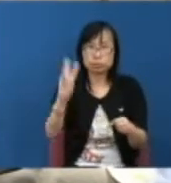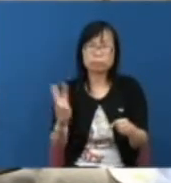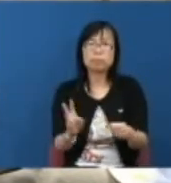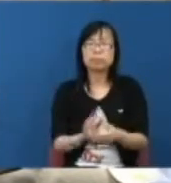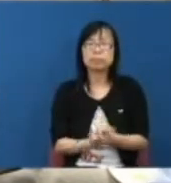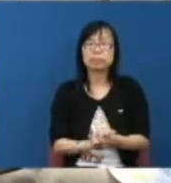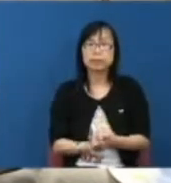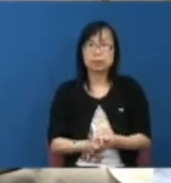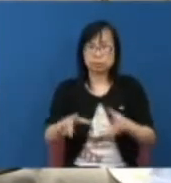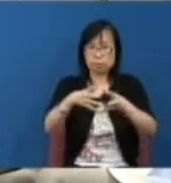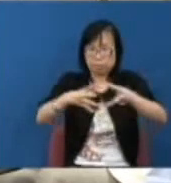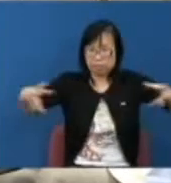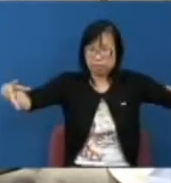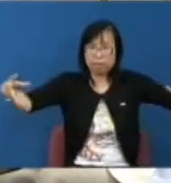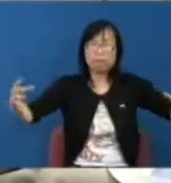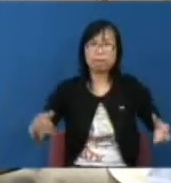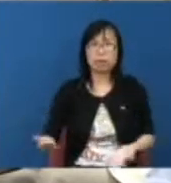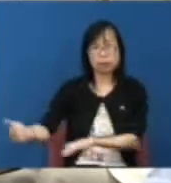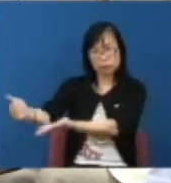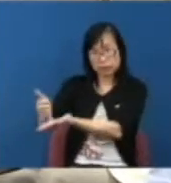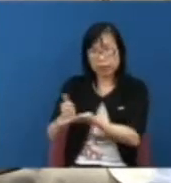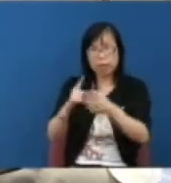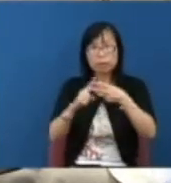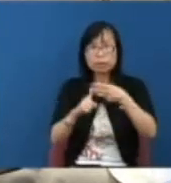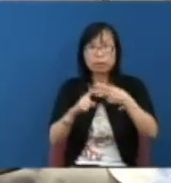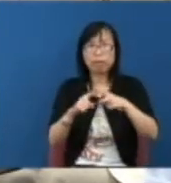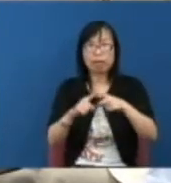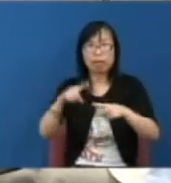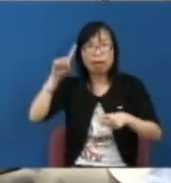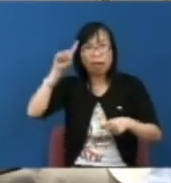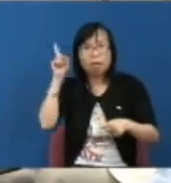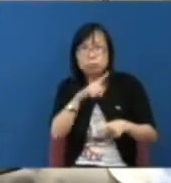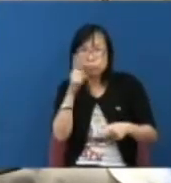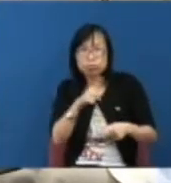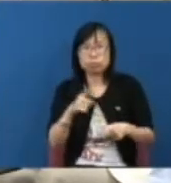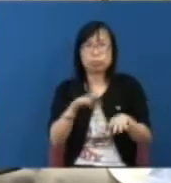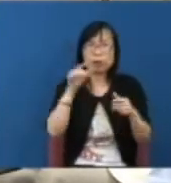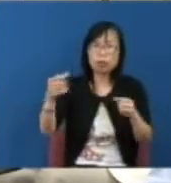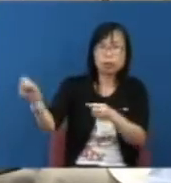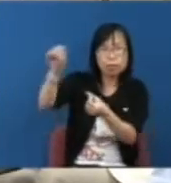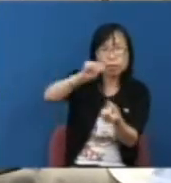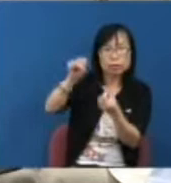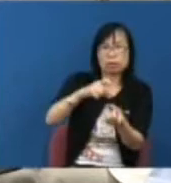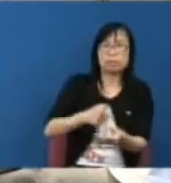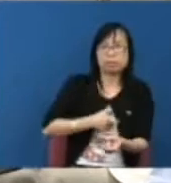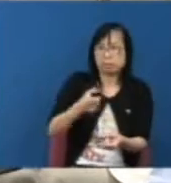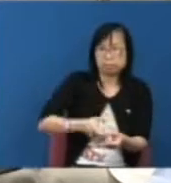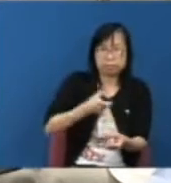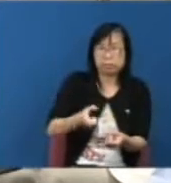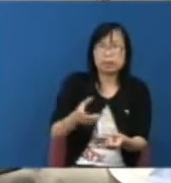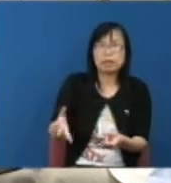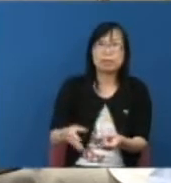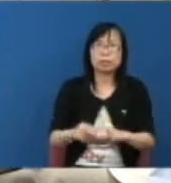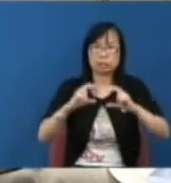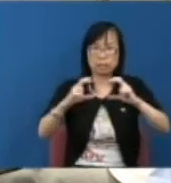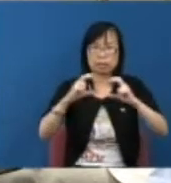因為如果你面積越大咧，你請個工人咧想去每個禮拜每個月淋水咧，其實就太花費咯。因為對於地鐵嚟講，其實地